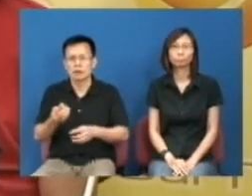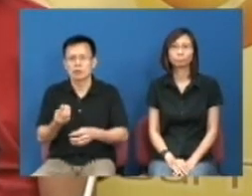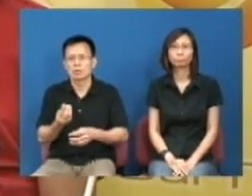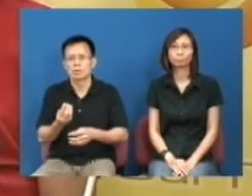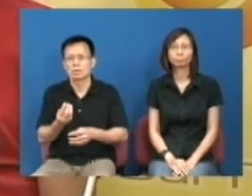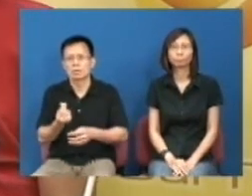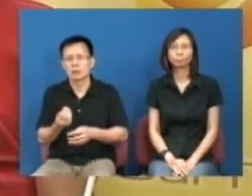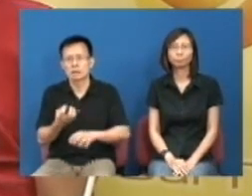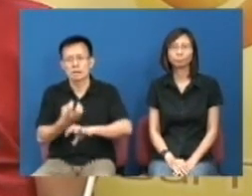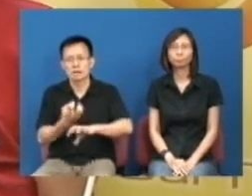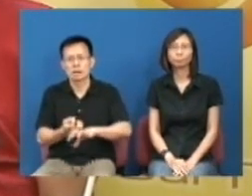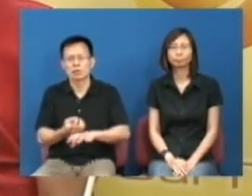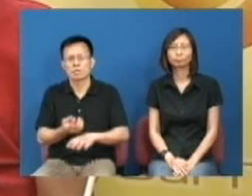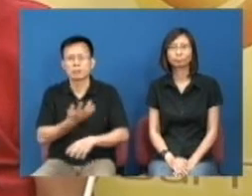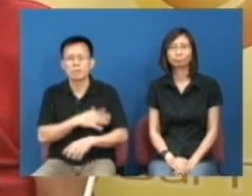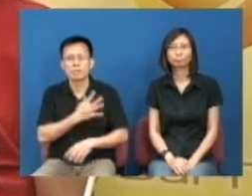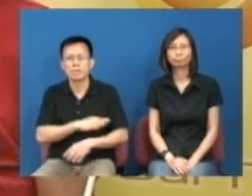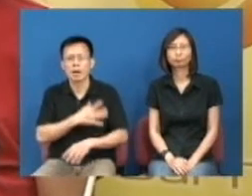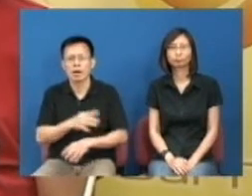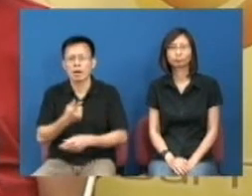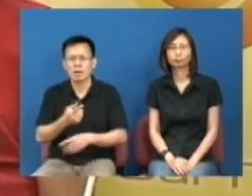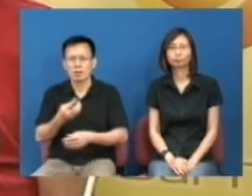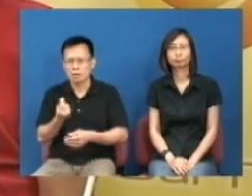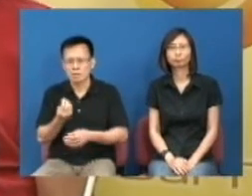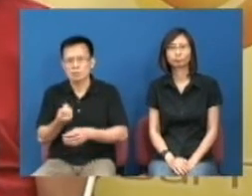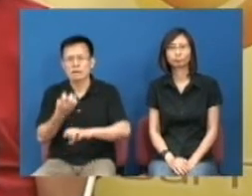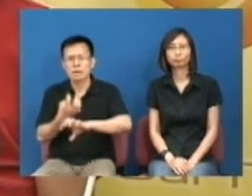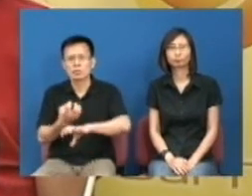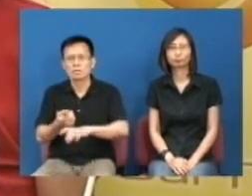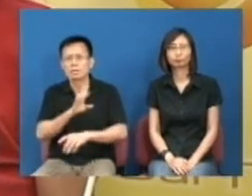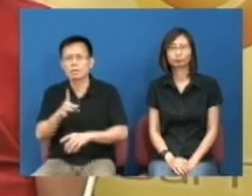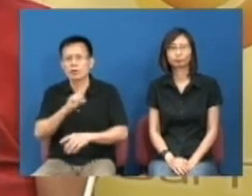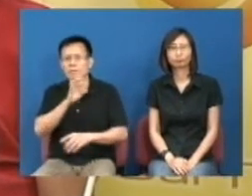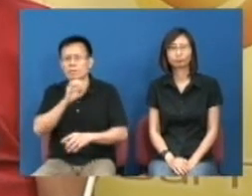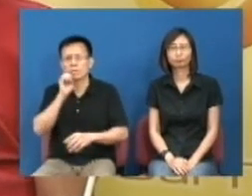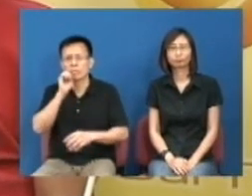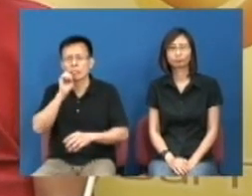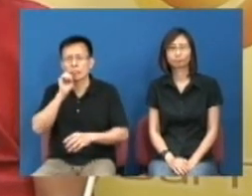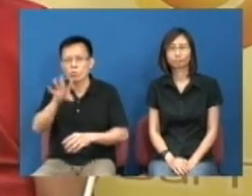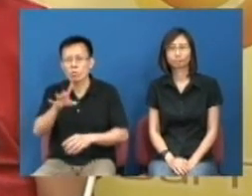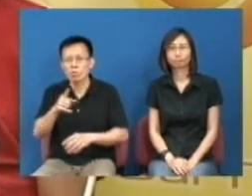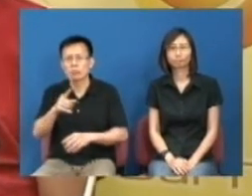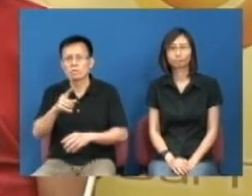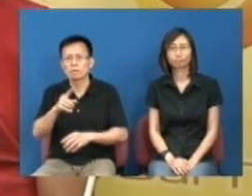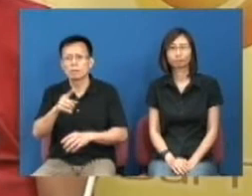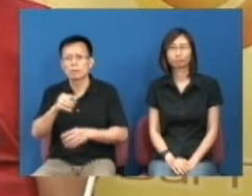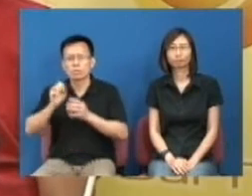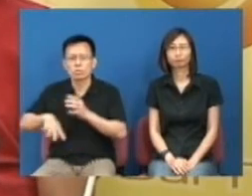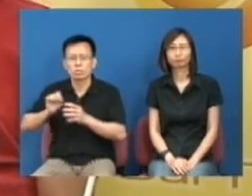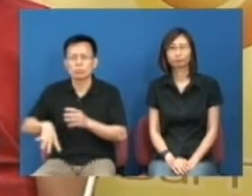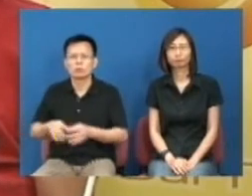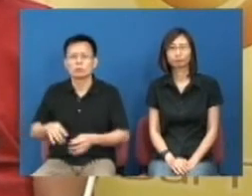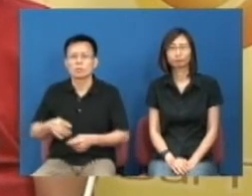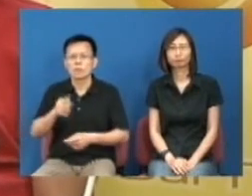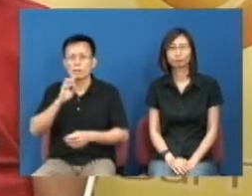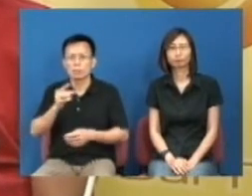咧？沙石其實點解唔俾人哋講咧？唔俾人知咧？係咪呢個真係多餘啊？如果你共